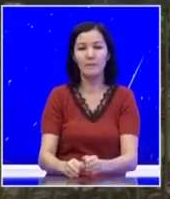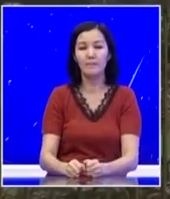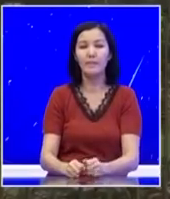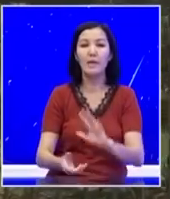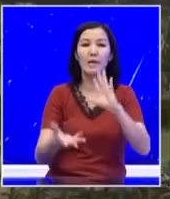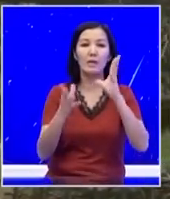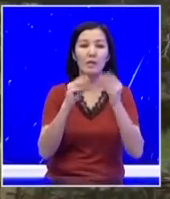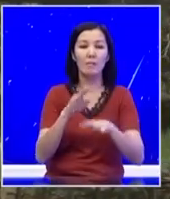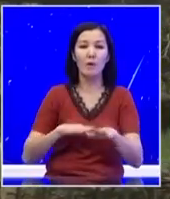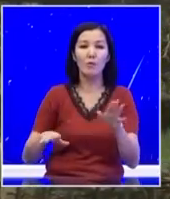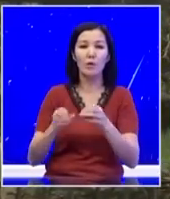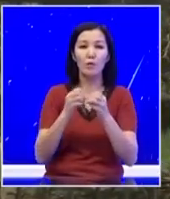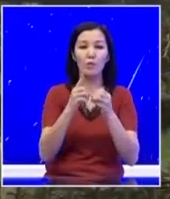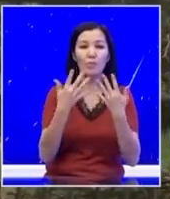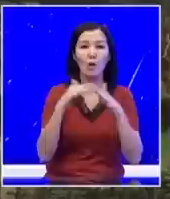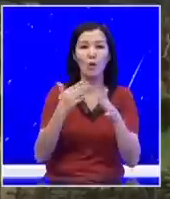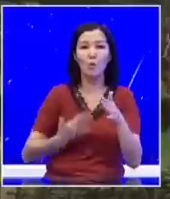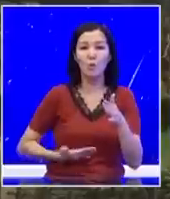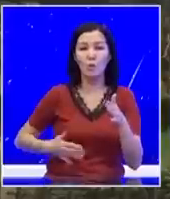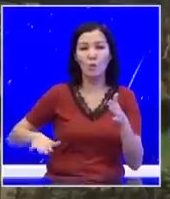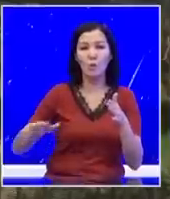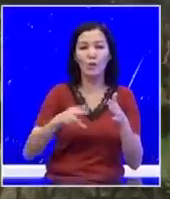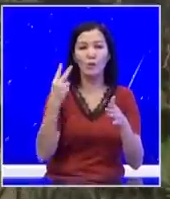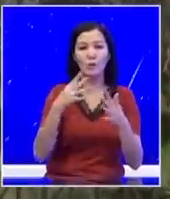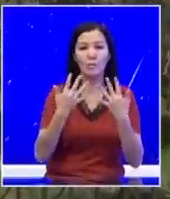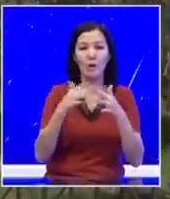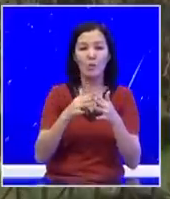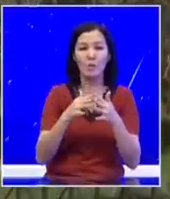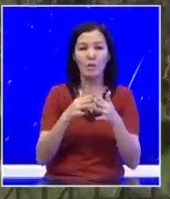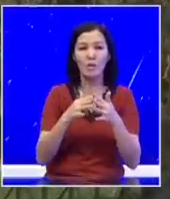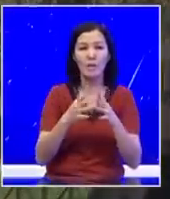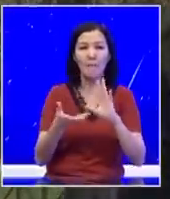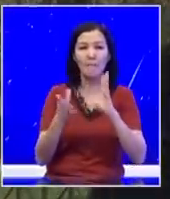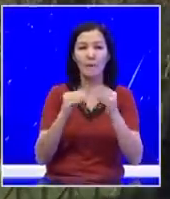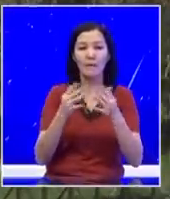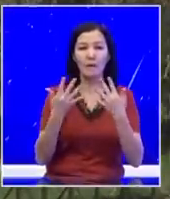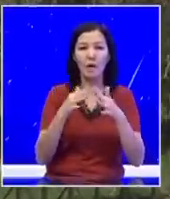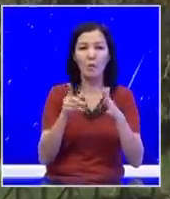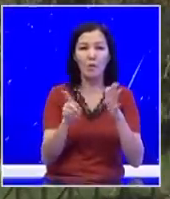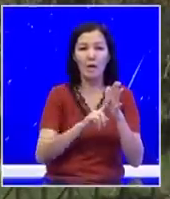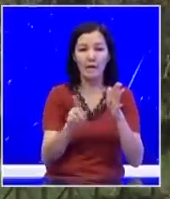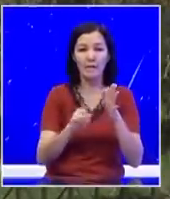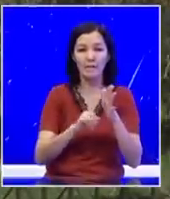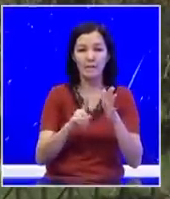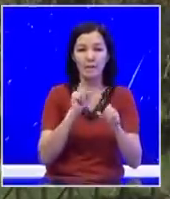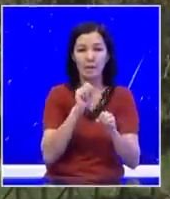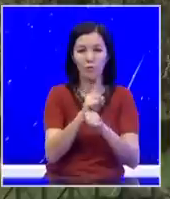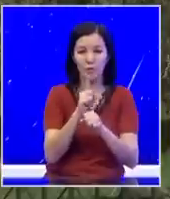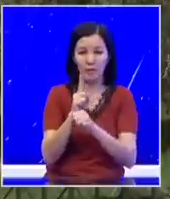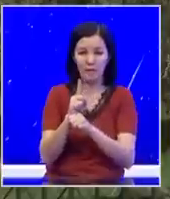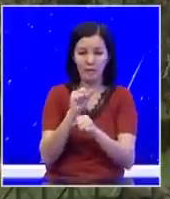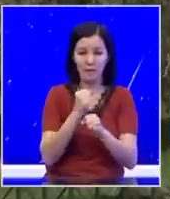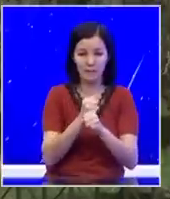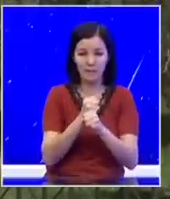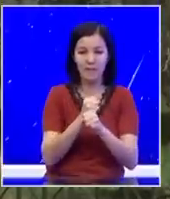Жалпы аудан бойынша 11 селолық округ бар, 20 ауыл. Жалпы ауылдардың арасында бүгінгі күнде жүрістер тоқтатылған.